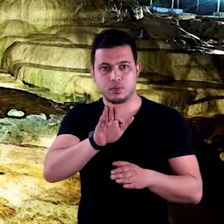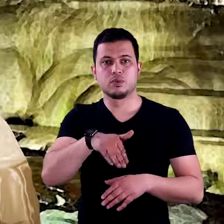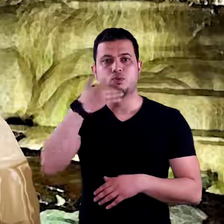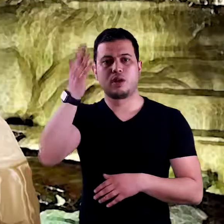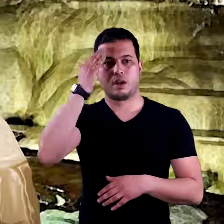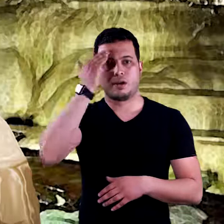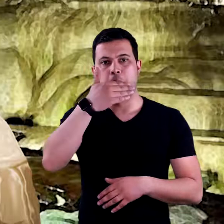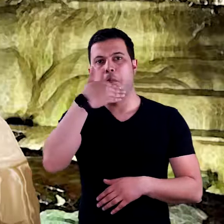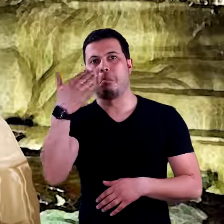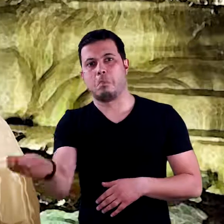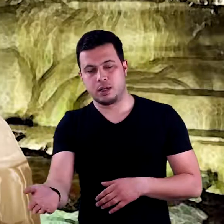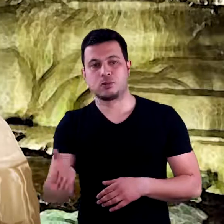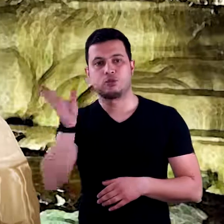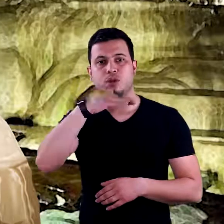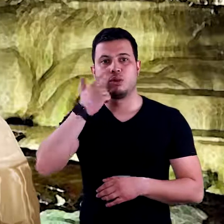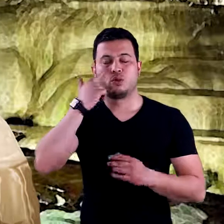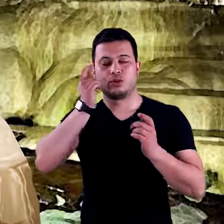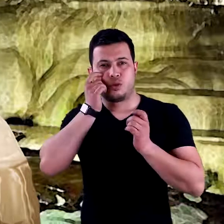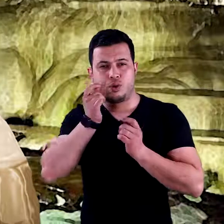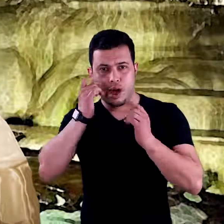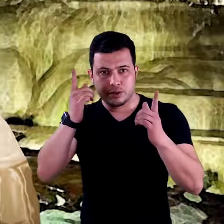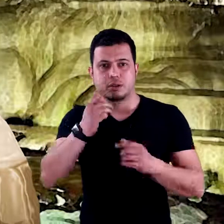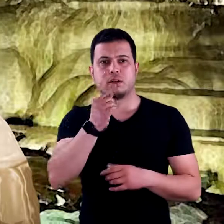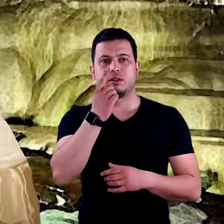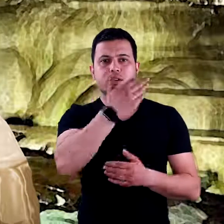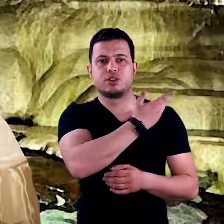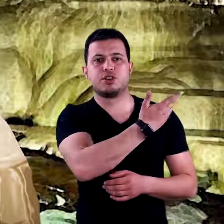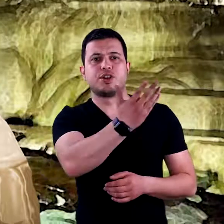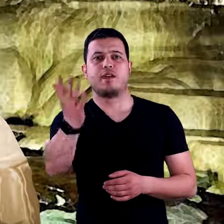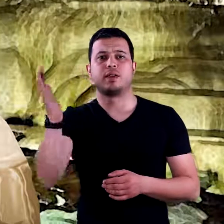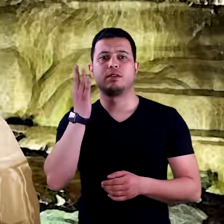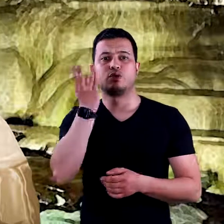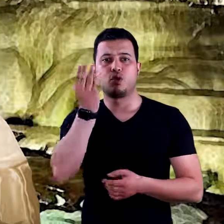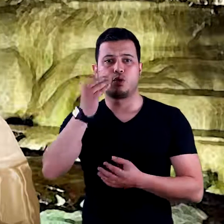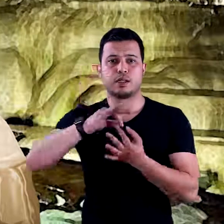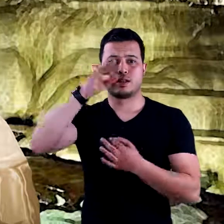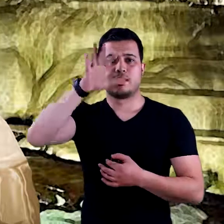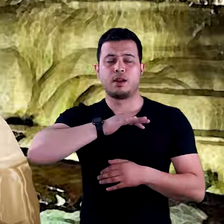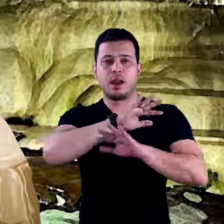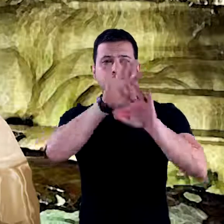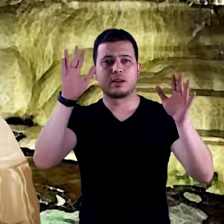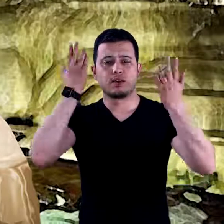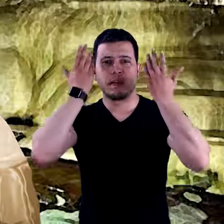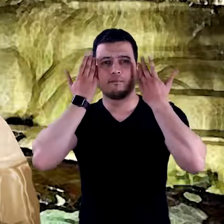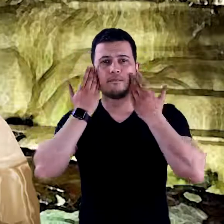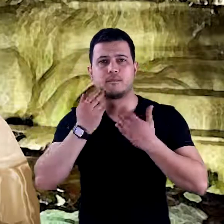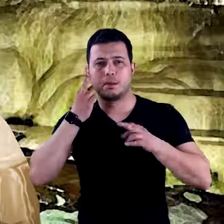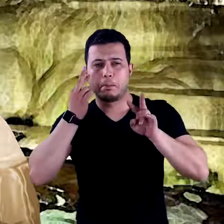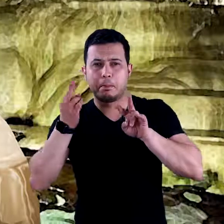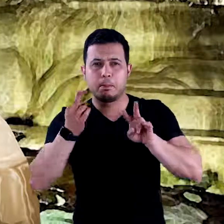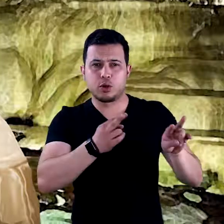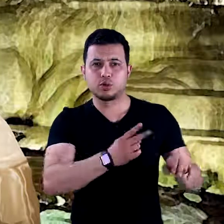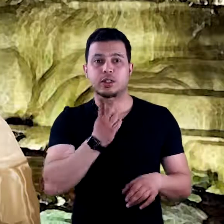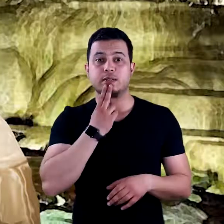bayılmış. Uyandığında çevresinde bir sürü insan hayran hayran ona bakmaktaymış.